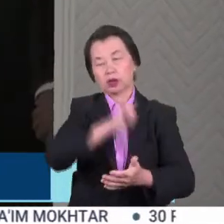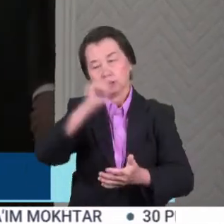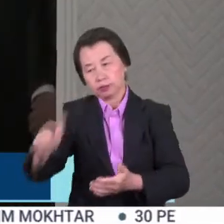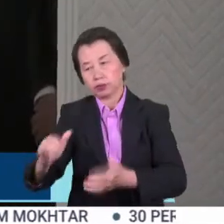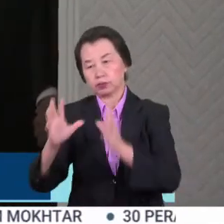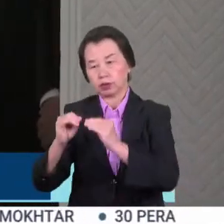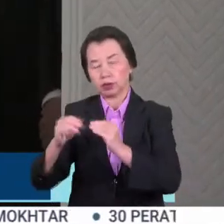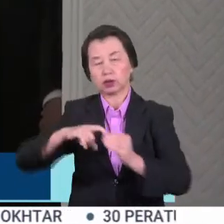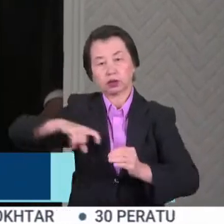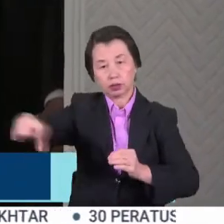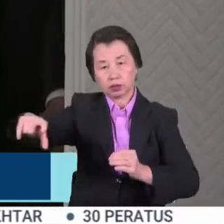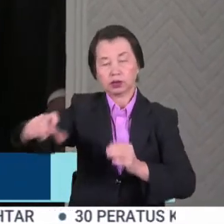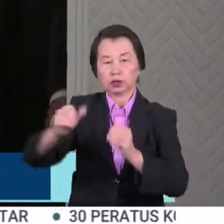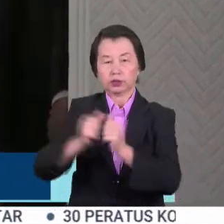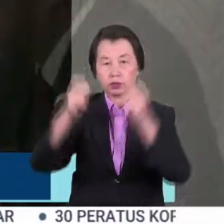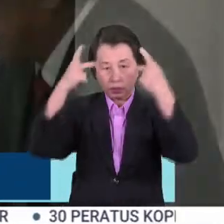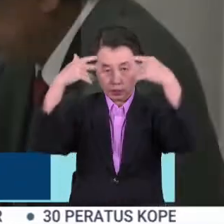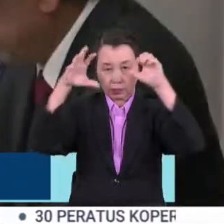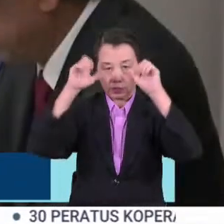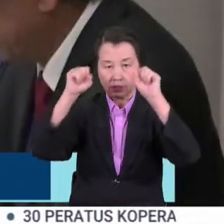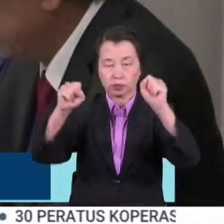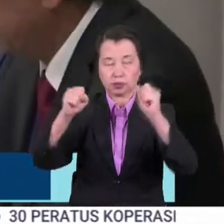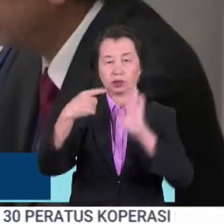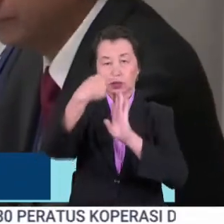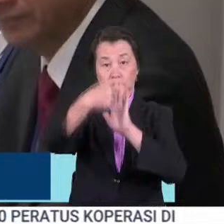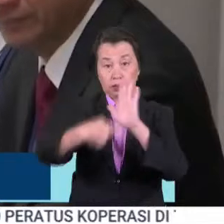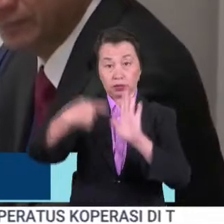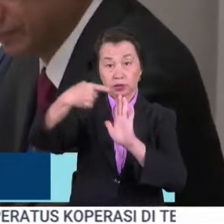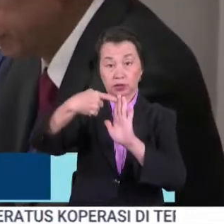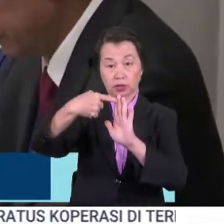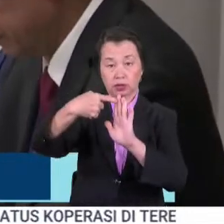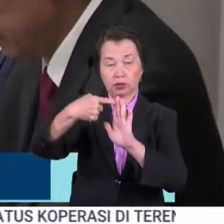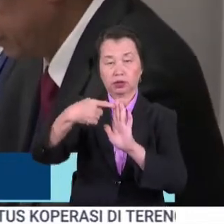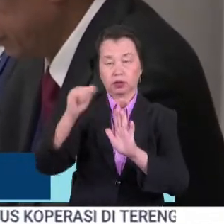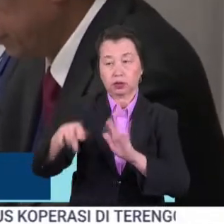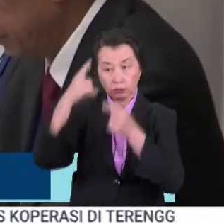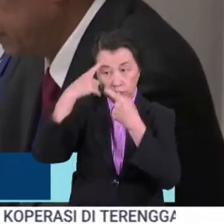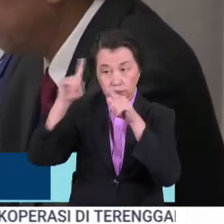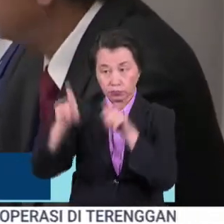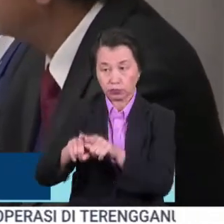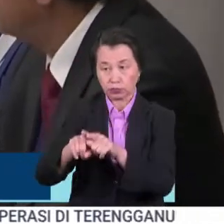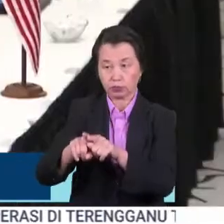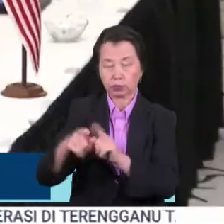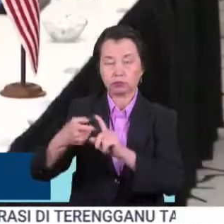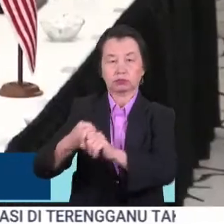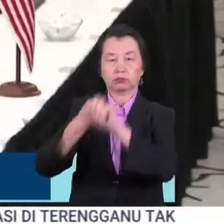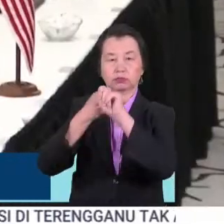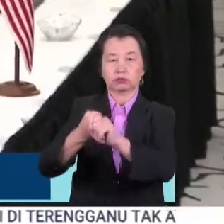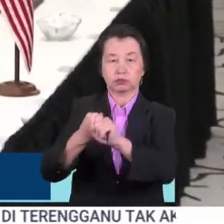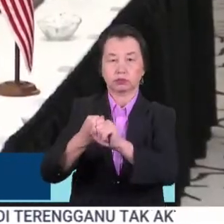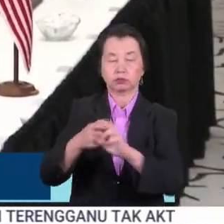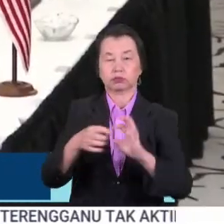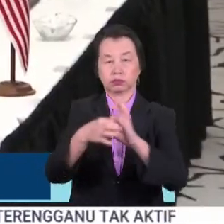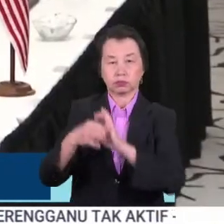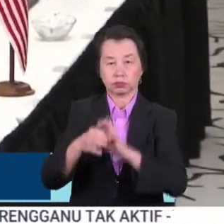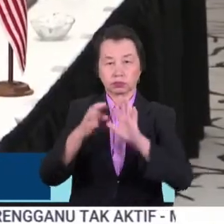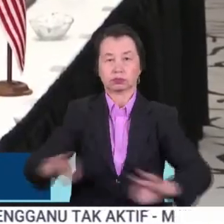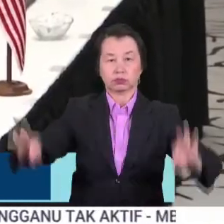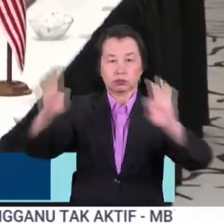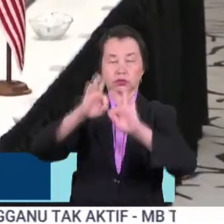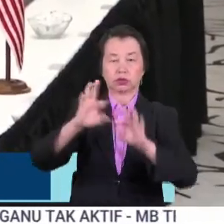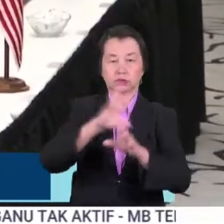mengadakan mesyuarat dua hala dengan Presiden Sri Lanka, Ranil Wickremesinghe, yang bersetuju mengeratkan kerjasama